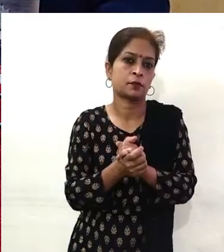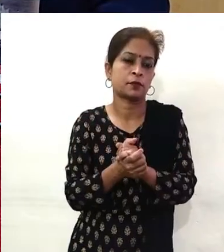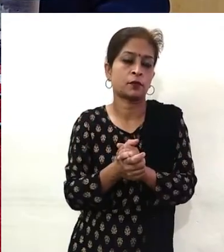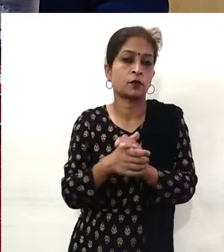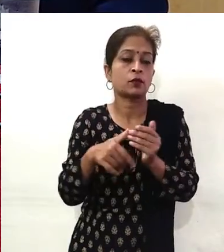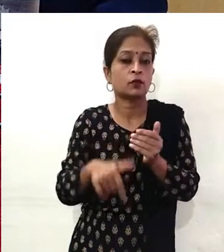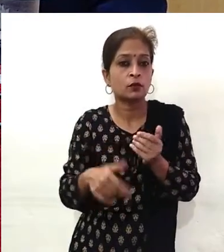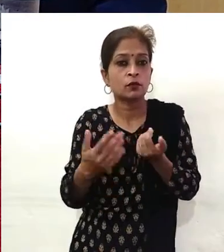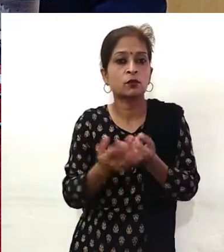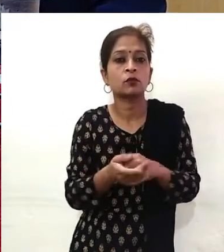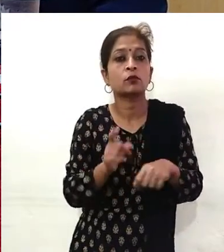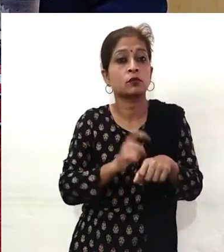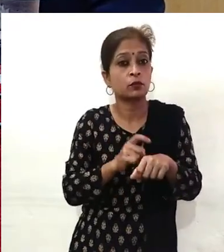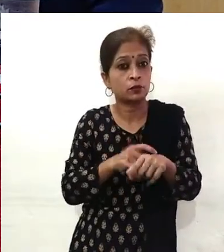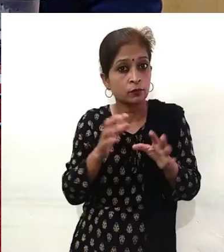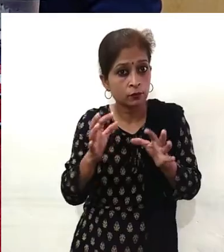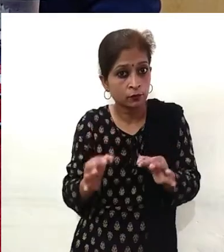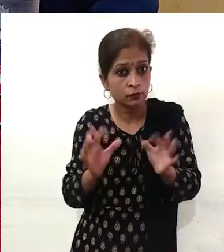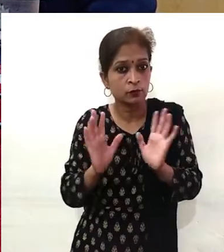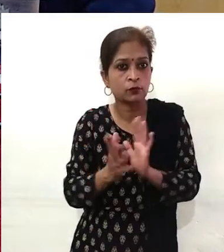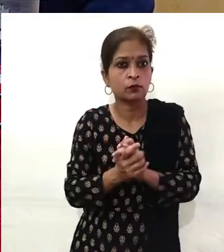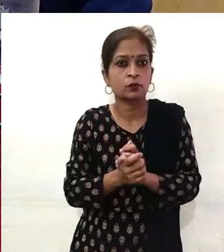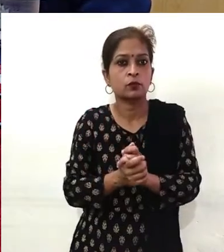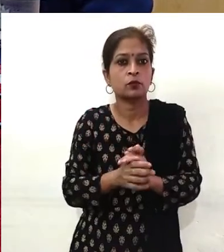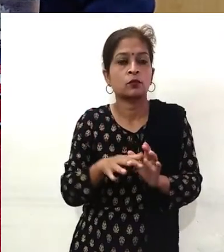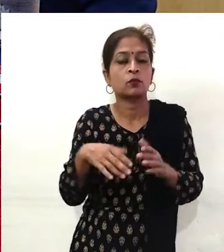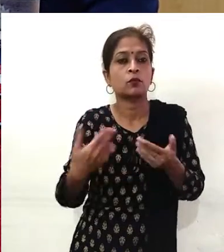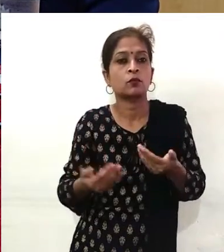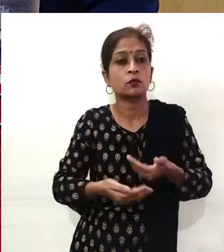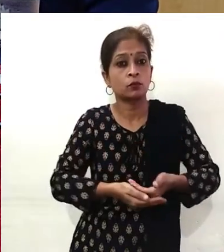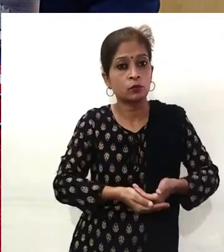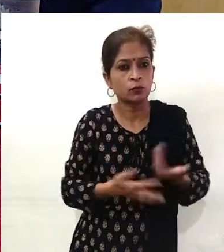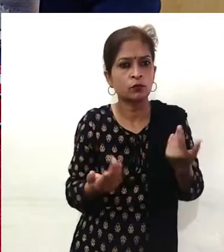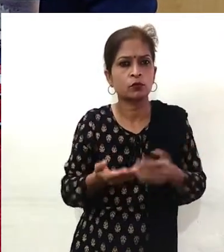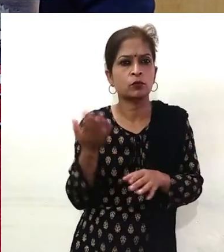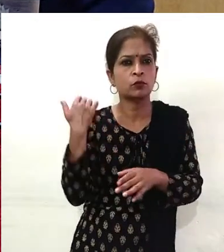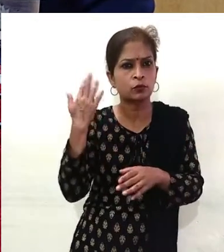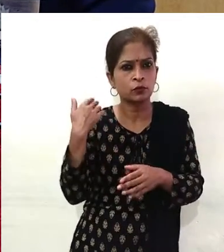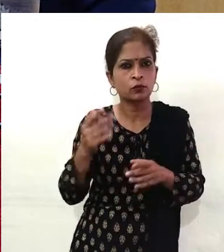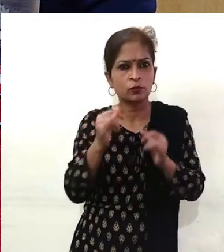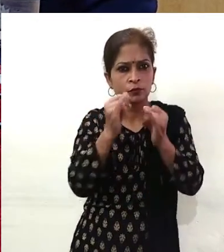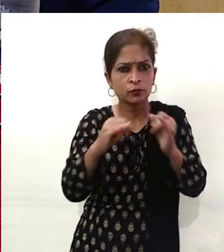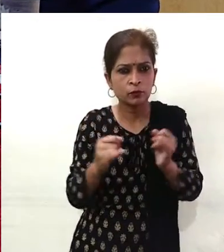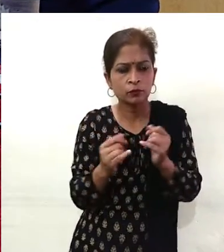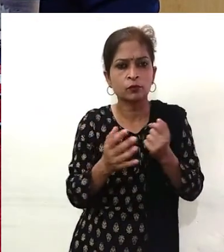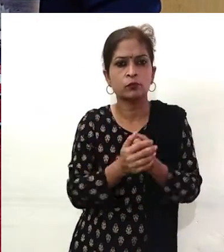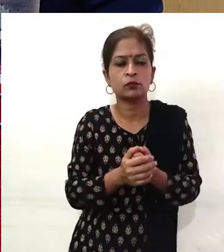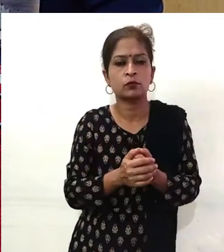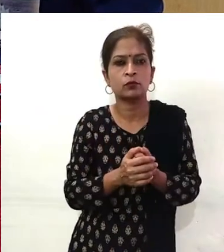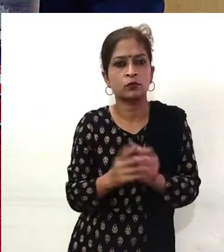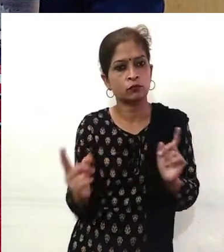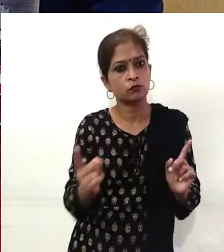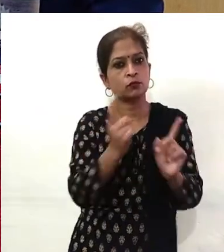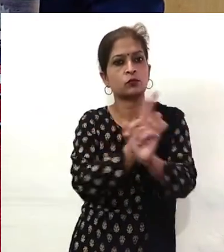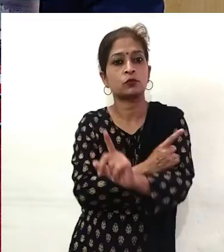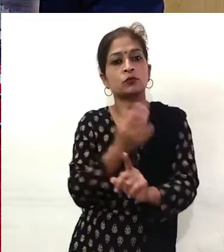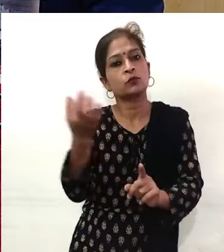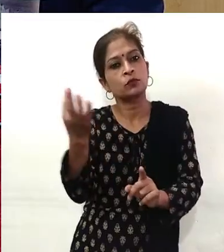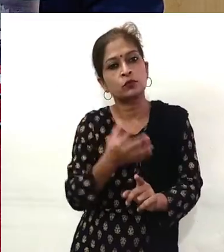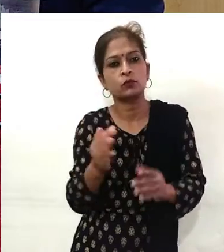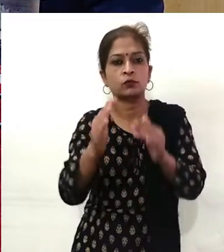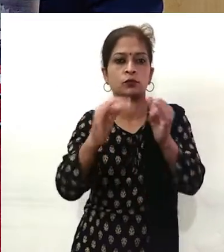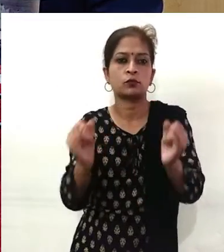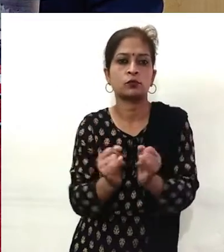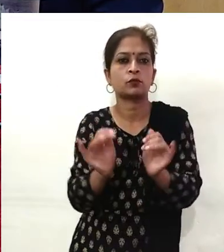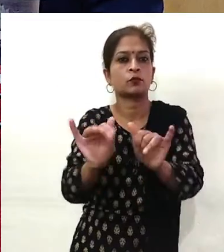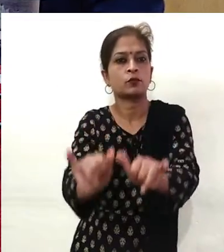और एक समय होता है जब उस ब्रह्म को यहाँ से लेकर, एक पुरानी मूर्ति से लेके अंदर नई मूर्ति के डाला